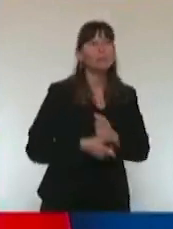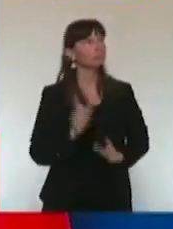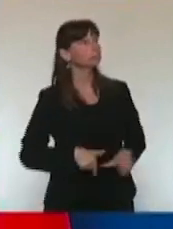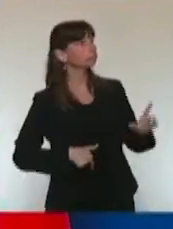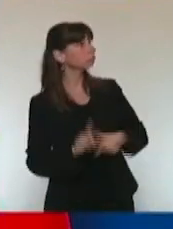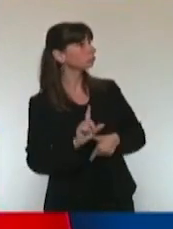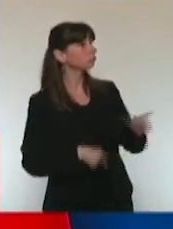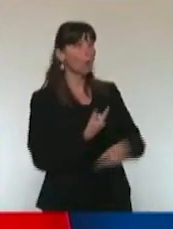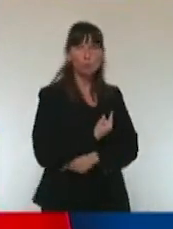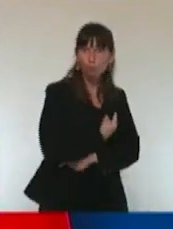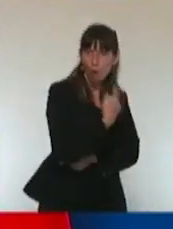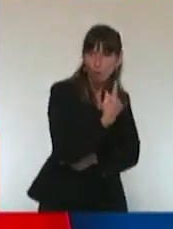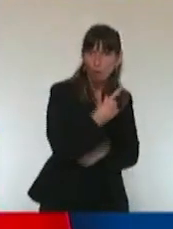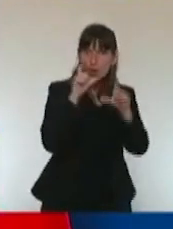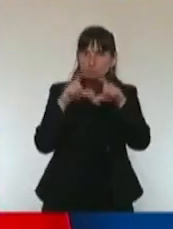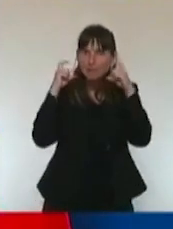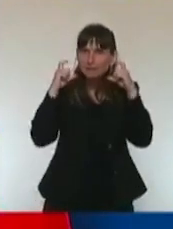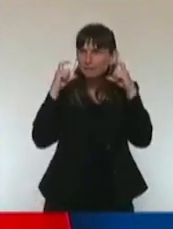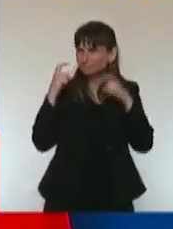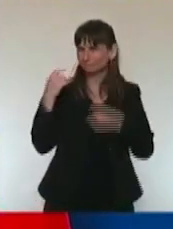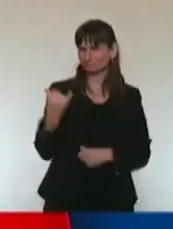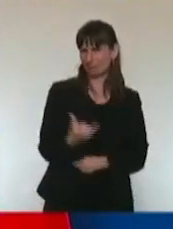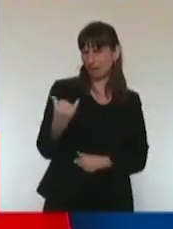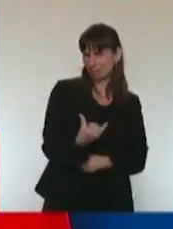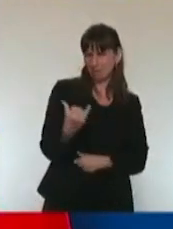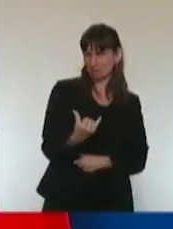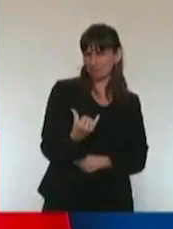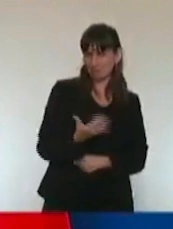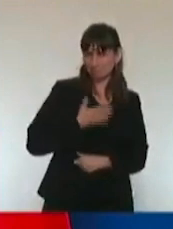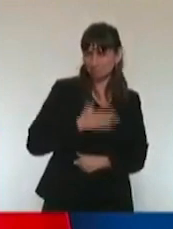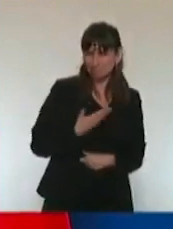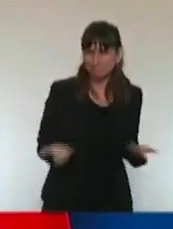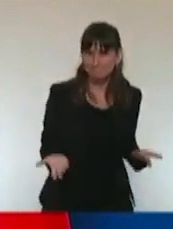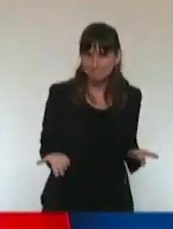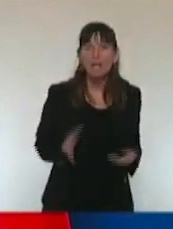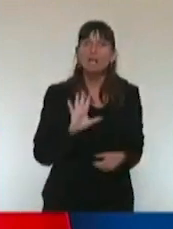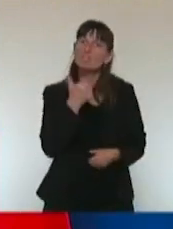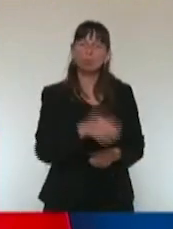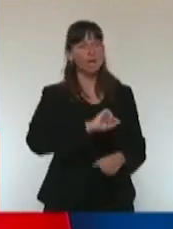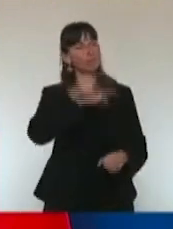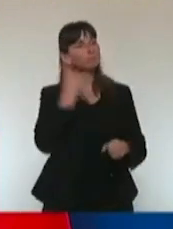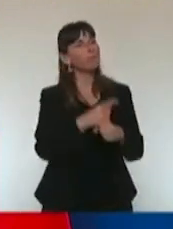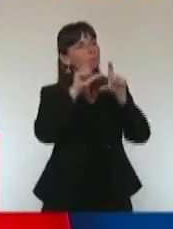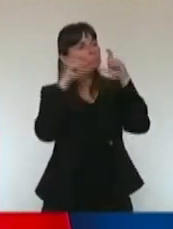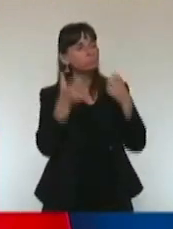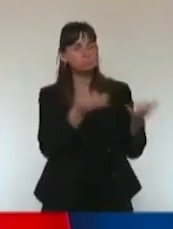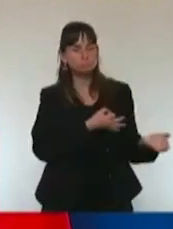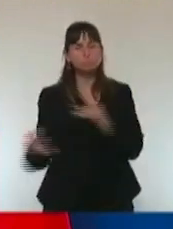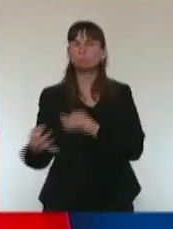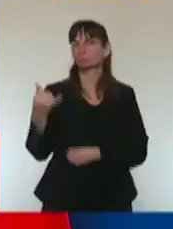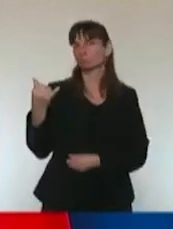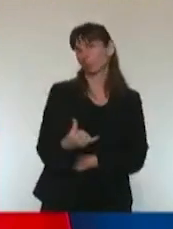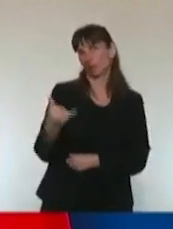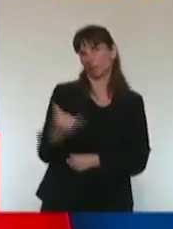porter un masque n'a pas d'intérêt immédiat et donc nous n'avons pas décidé le port continue général